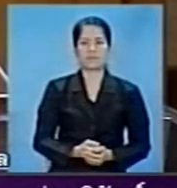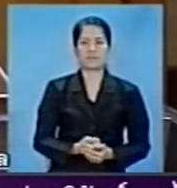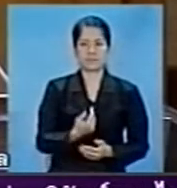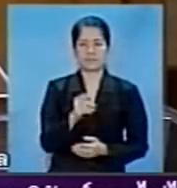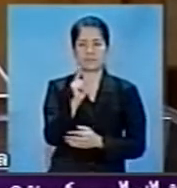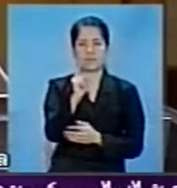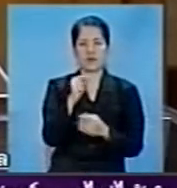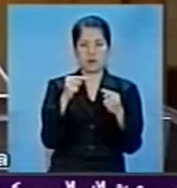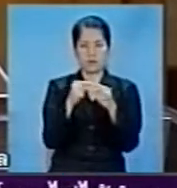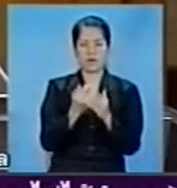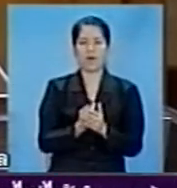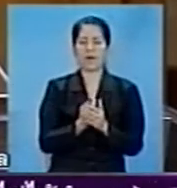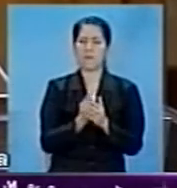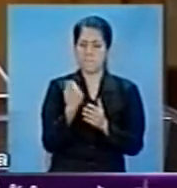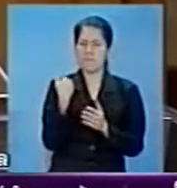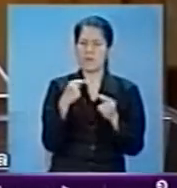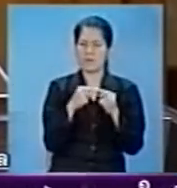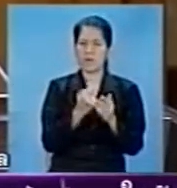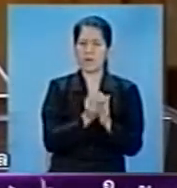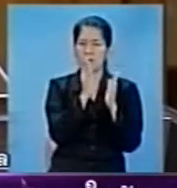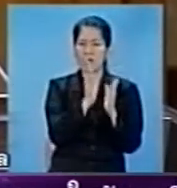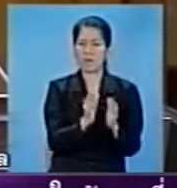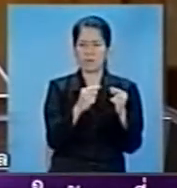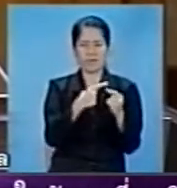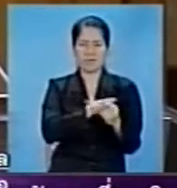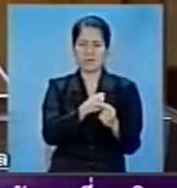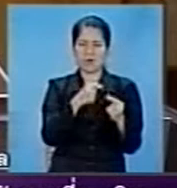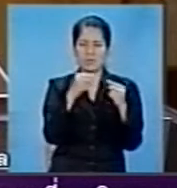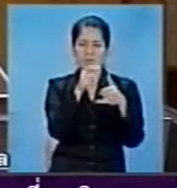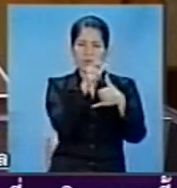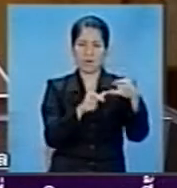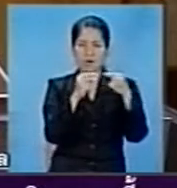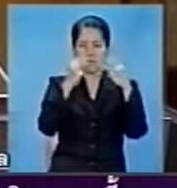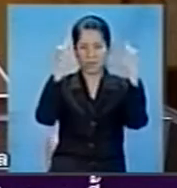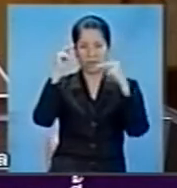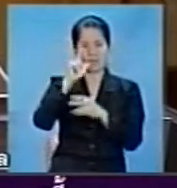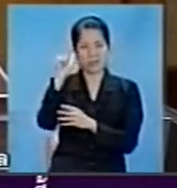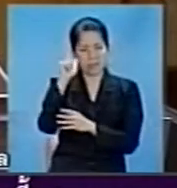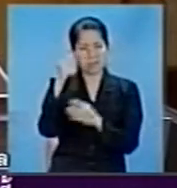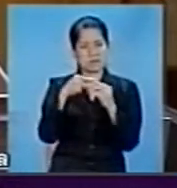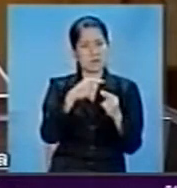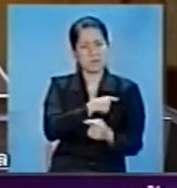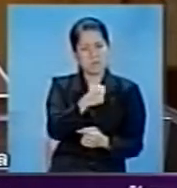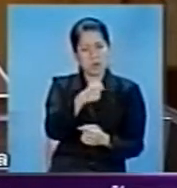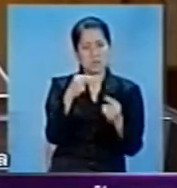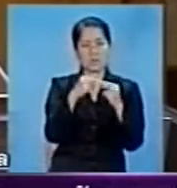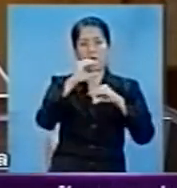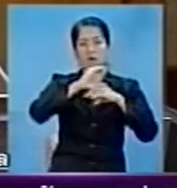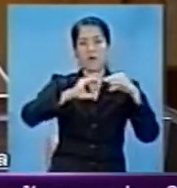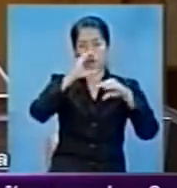หลายคนชื่นชอบอดีตนายกทักษิณพึงพอใจกับนโยบายหลายนโยบายเช่นกองทุนหมู่บ้